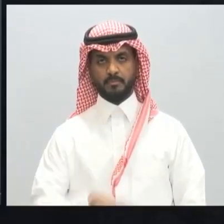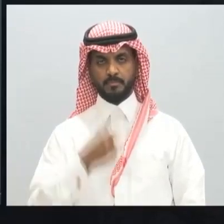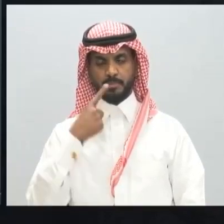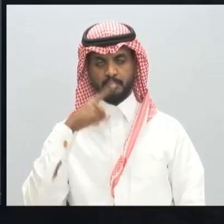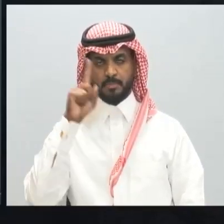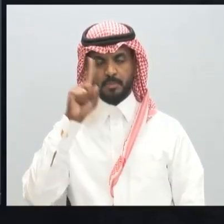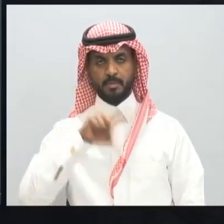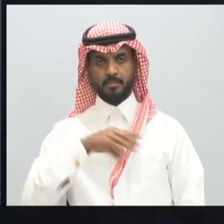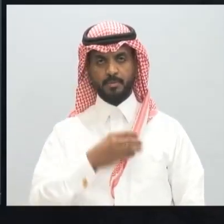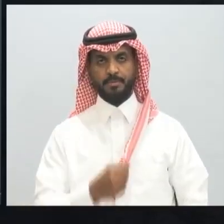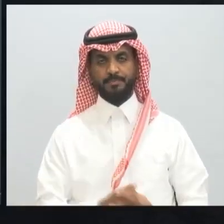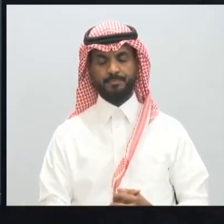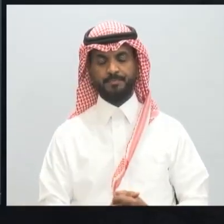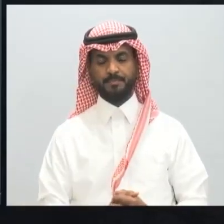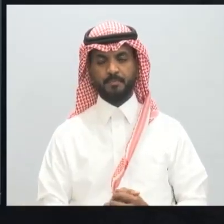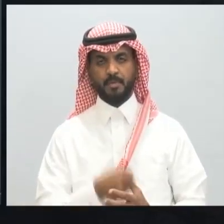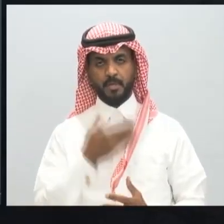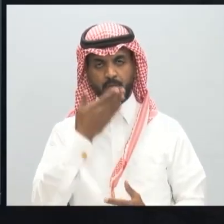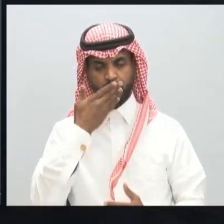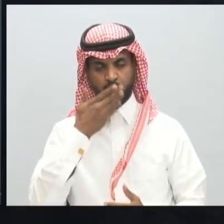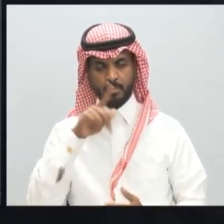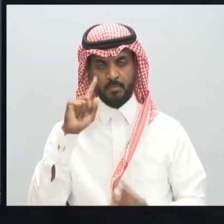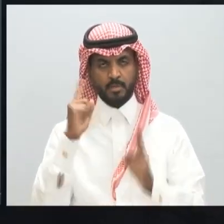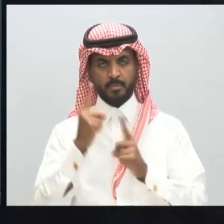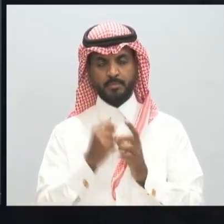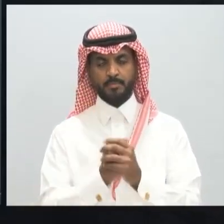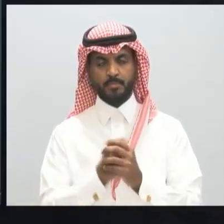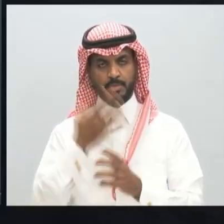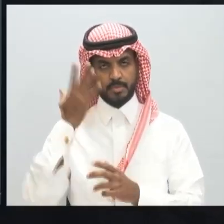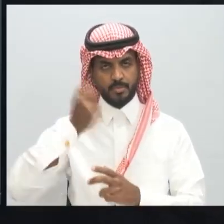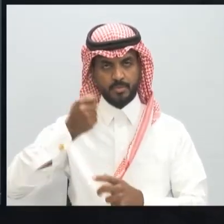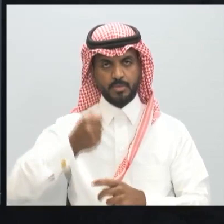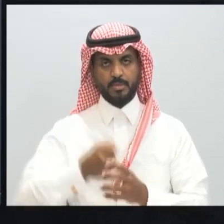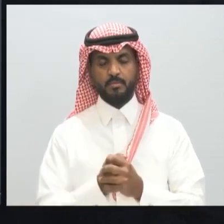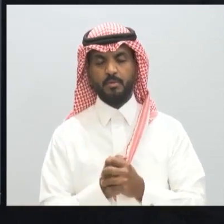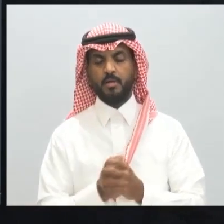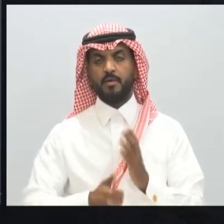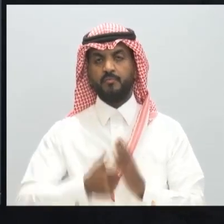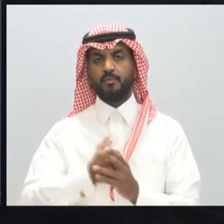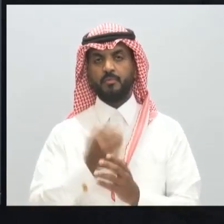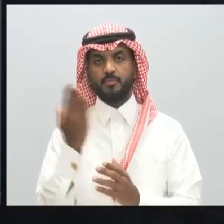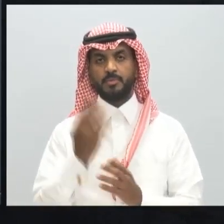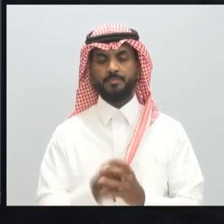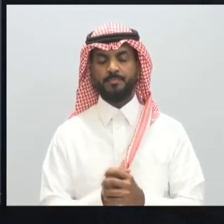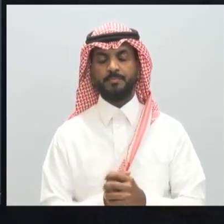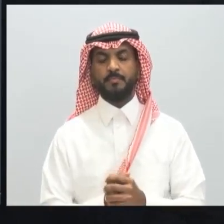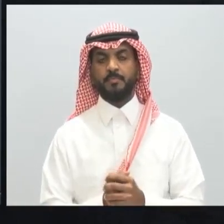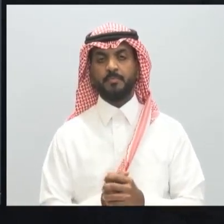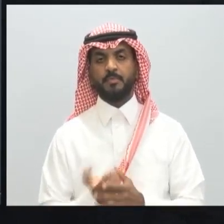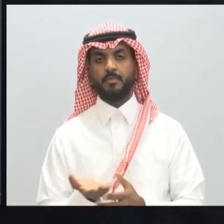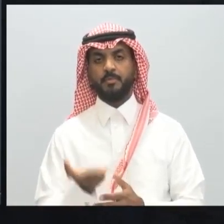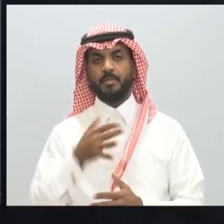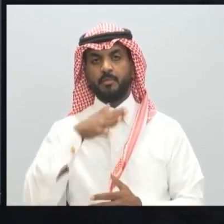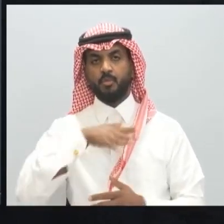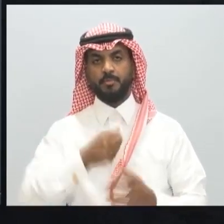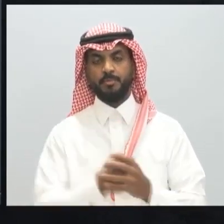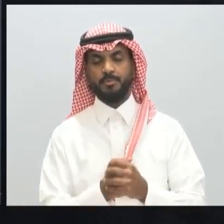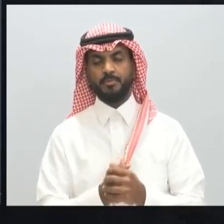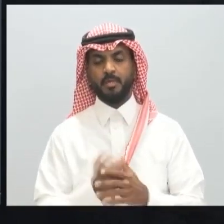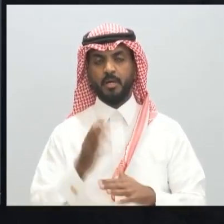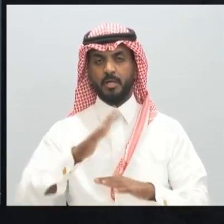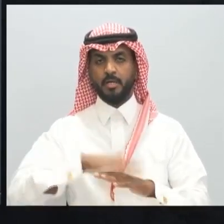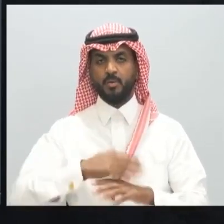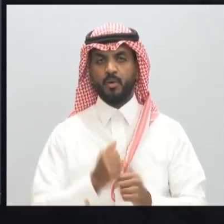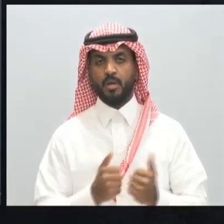بسم الله الرحمن الرحيم الحمد لله رب العالمين والصلاه والسلام على اشرف الانبياء والمرسلين نبينا محمد عليه